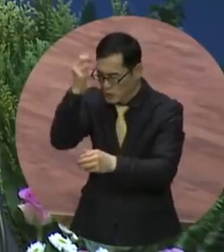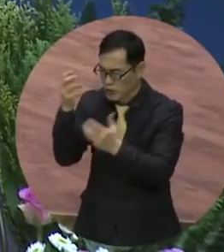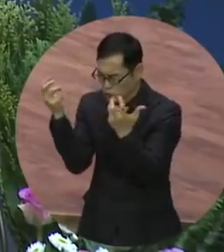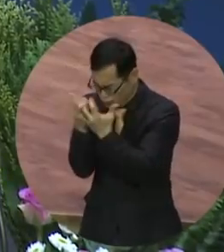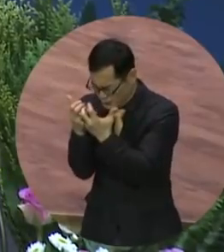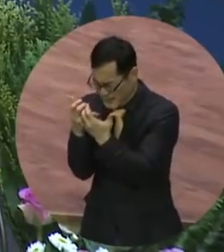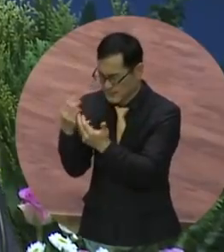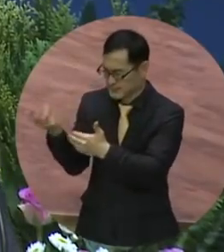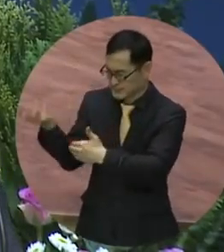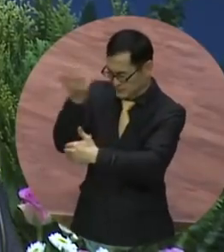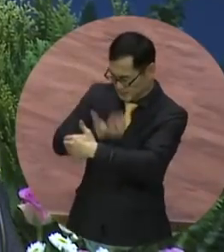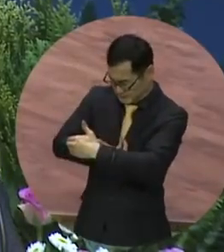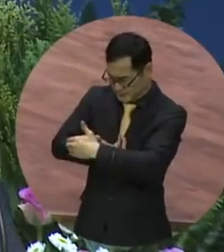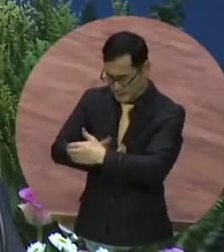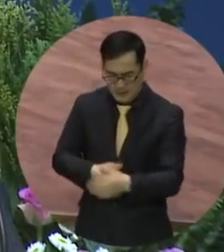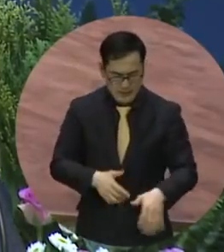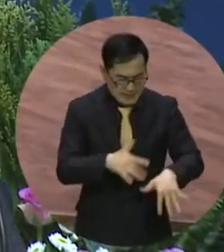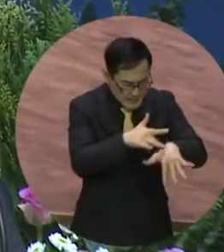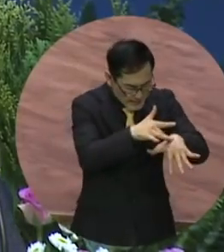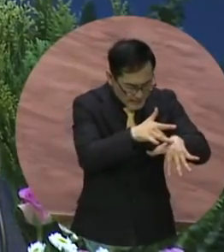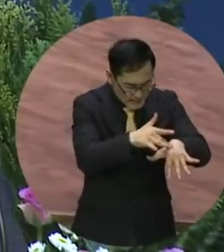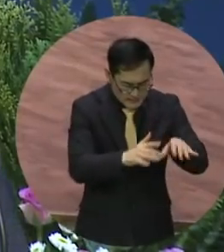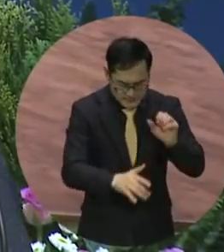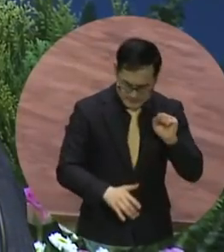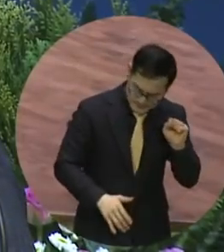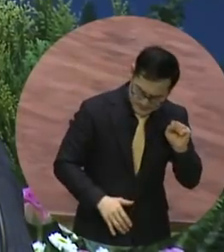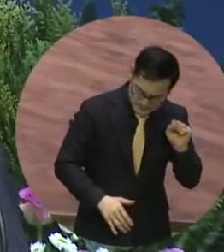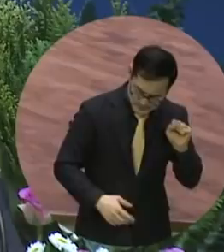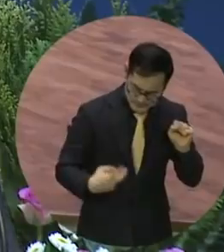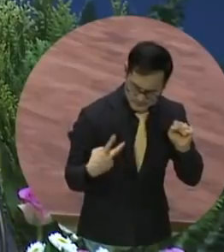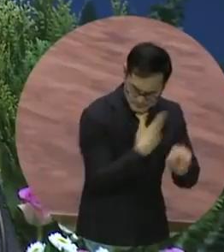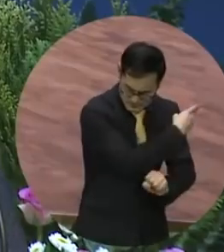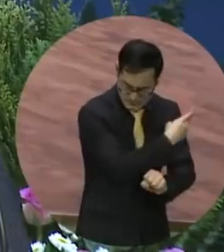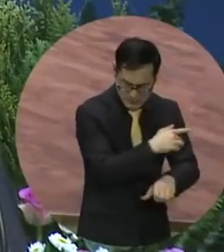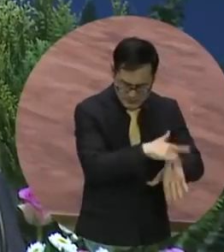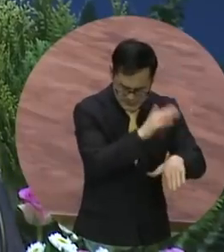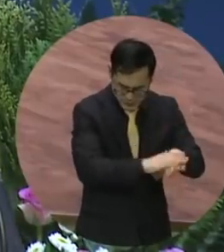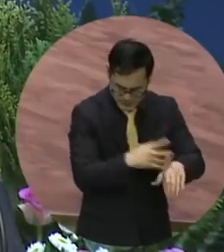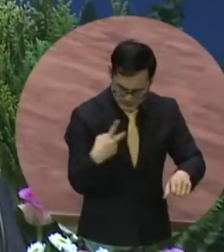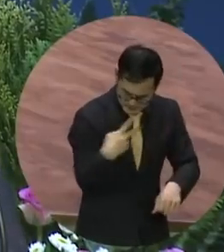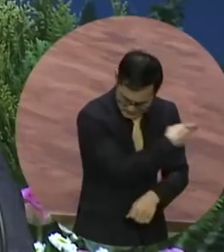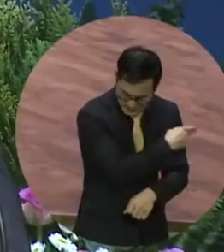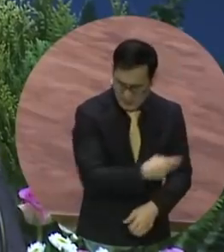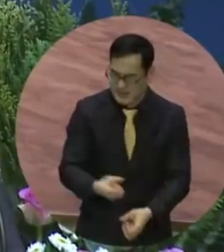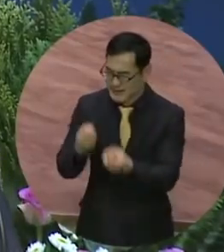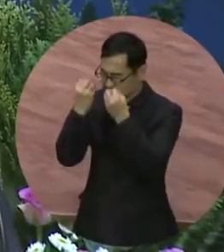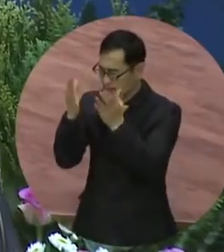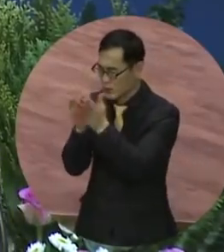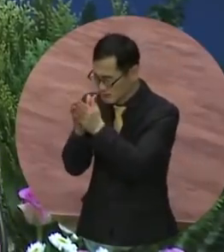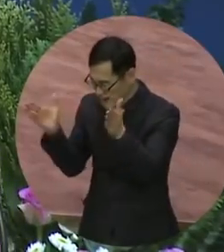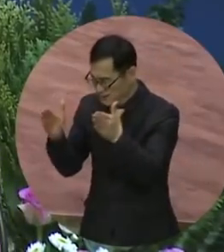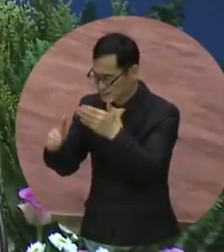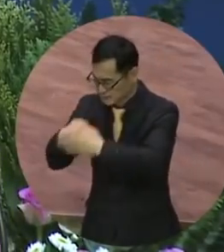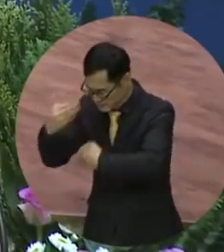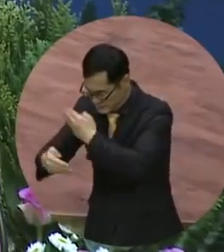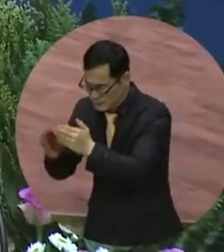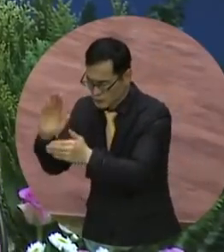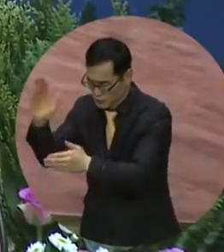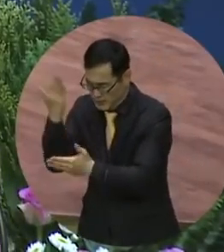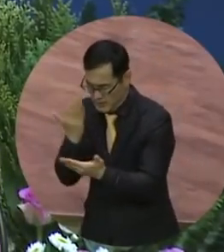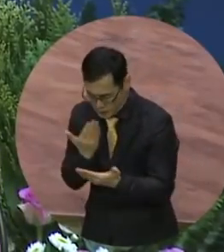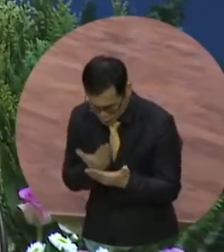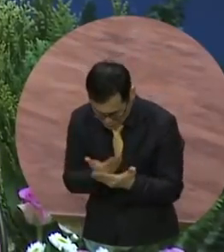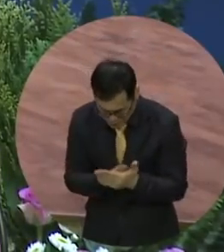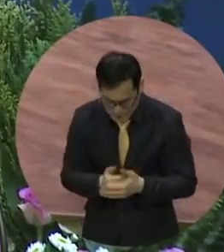간에 붙잡고 있는 이 흑암의 세력에서 빠져나와서 이제는 새틀 새로운 삶 새로운 시작이 되어 지게 하여